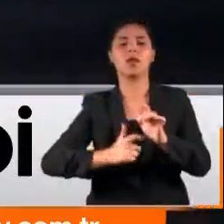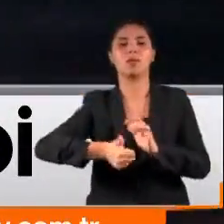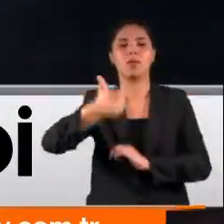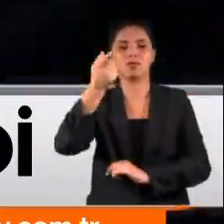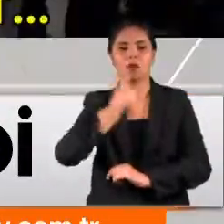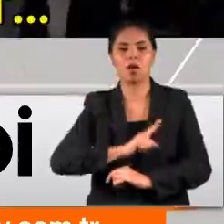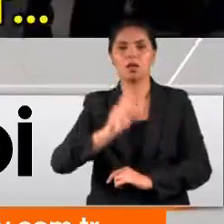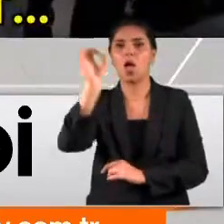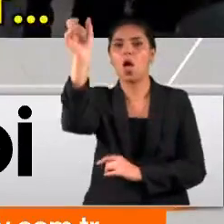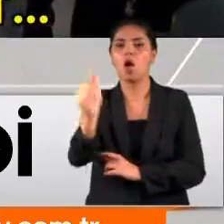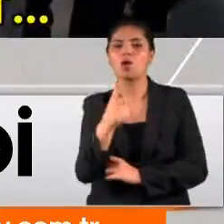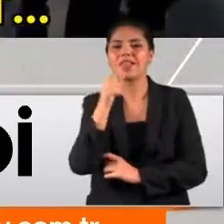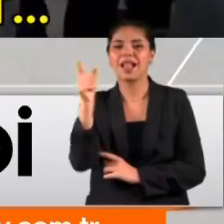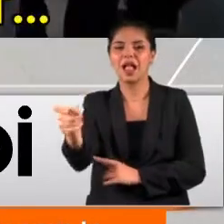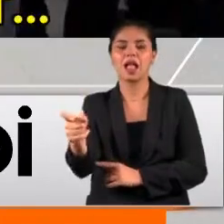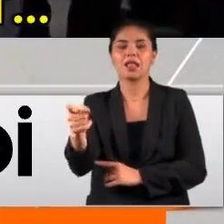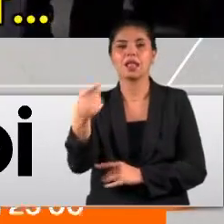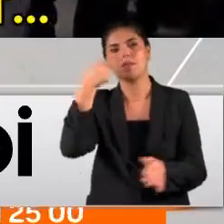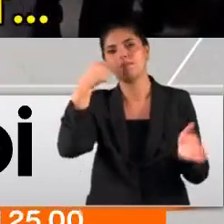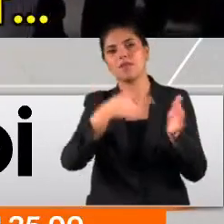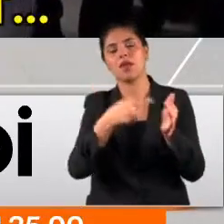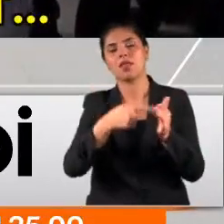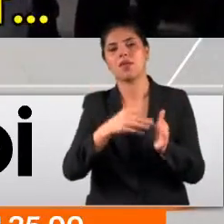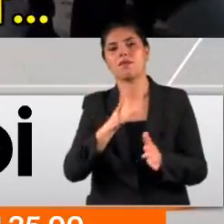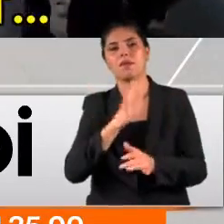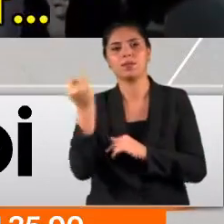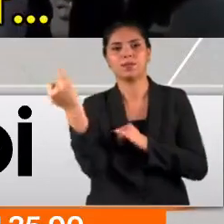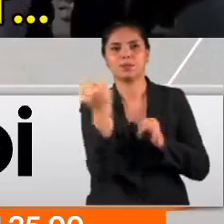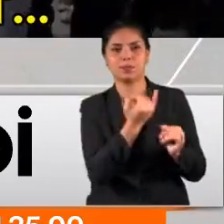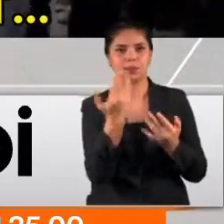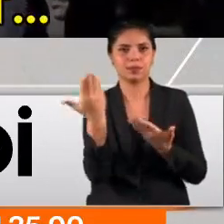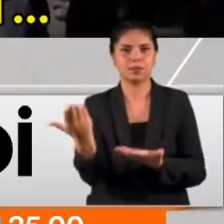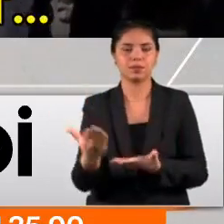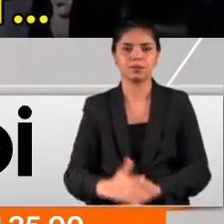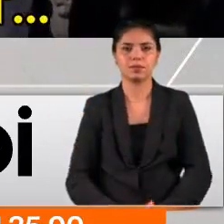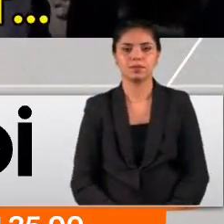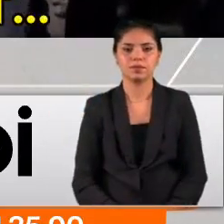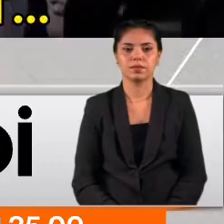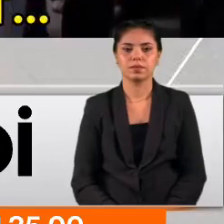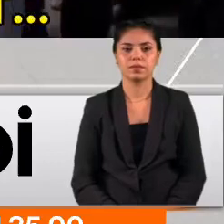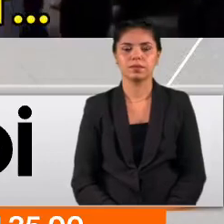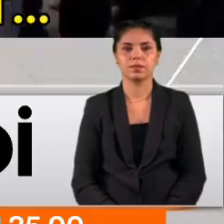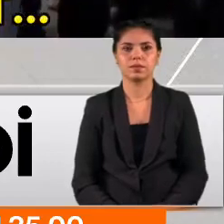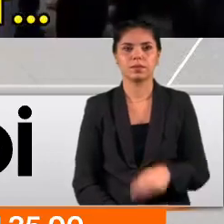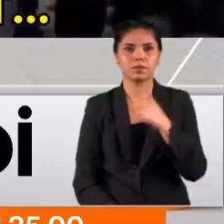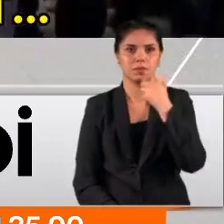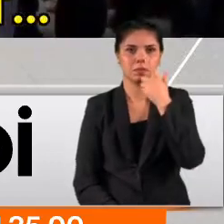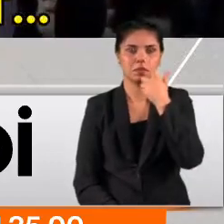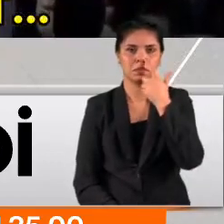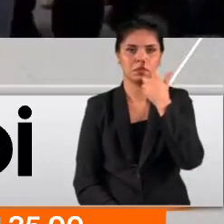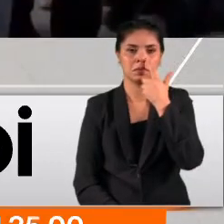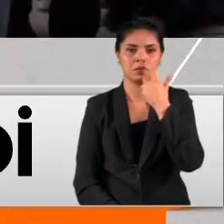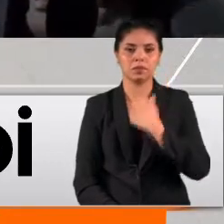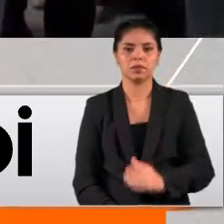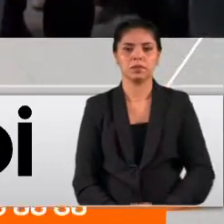de hedefindeydi. Yenilgiye alıştırılmış bir ruh hali içerisine girmiş durumdayız ne yazık ki. Böyle birkaç